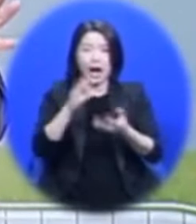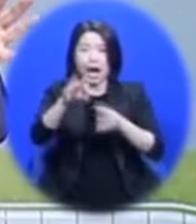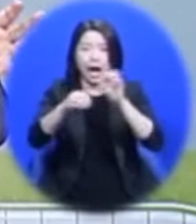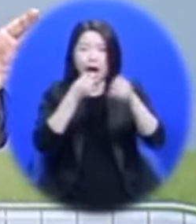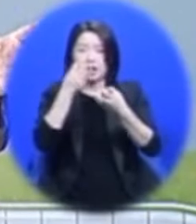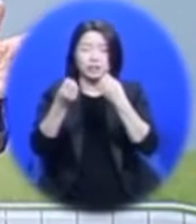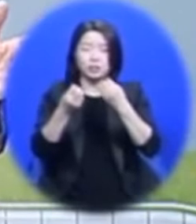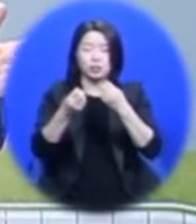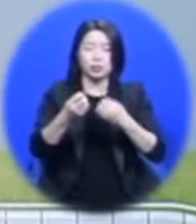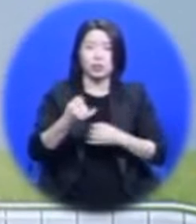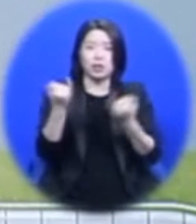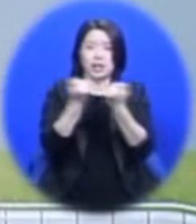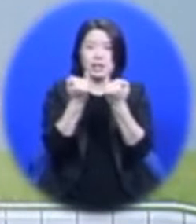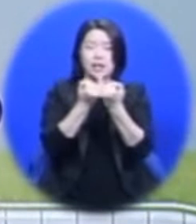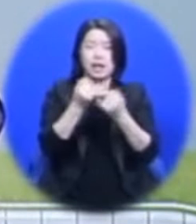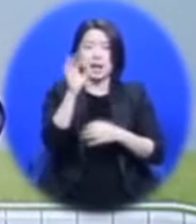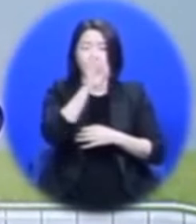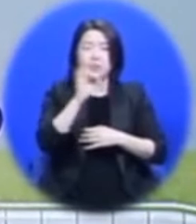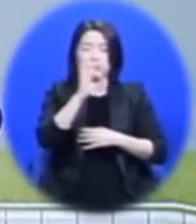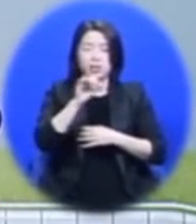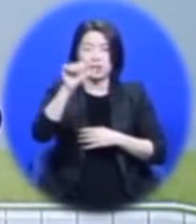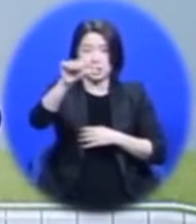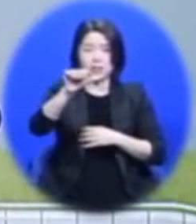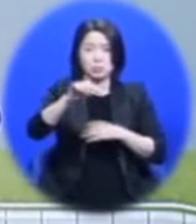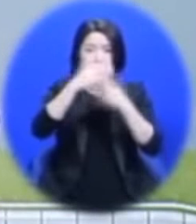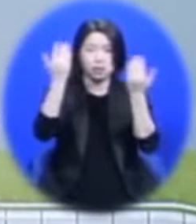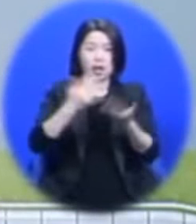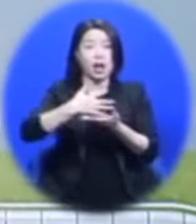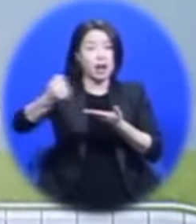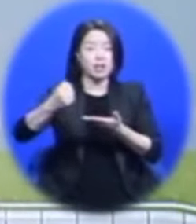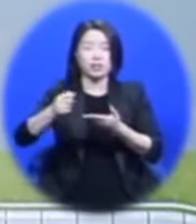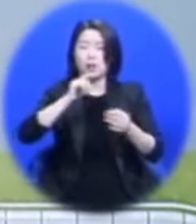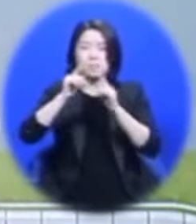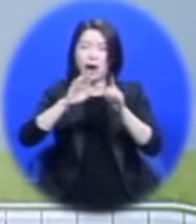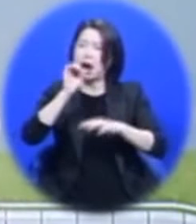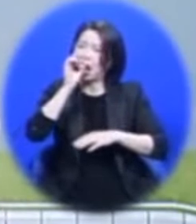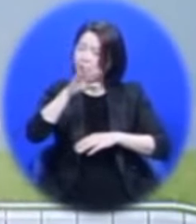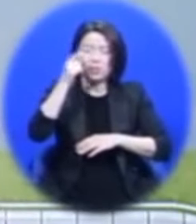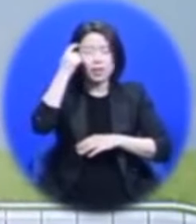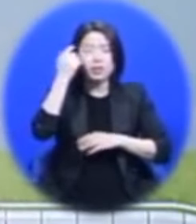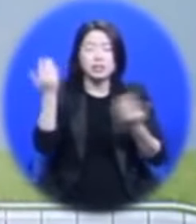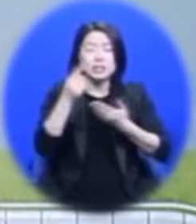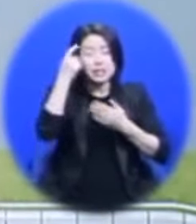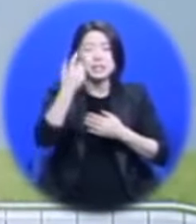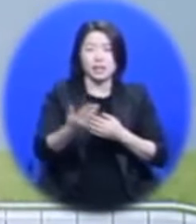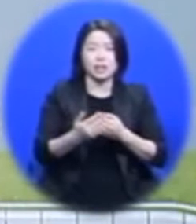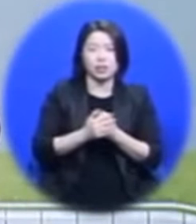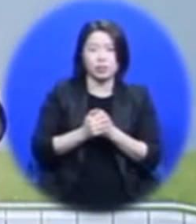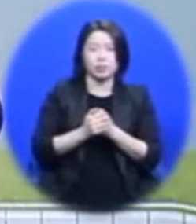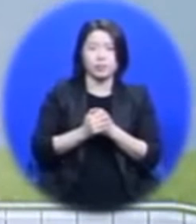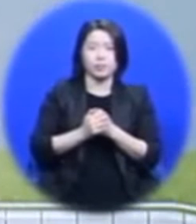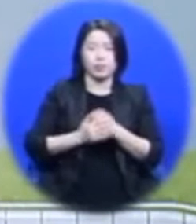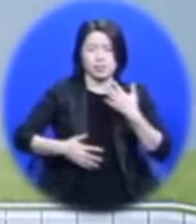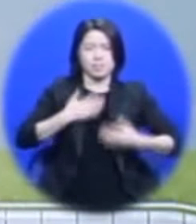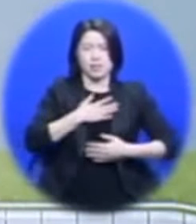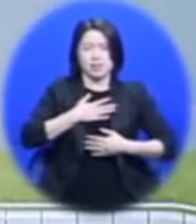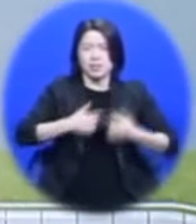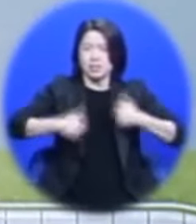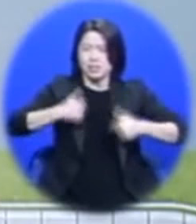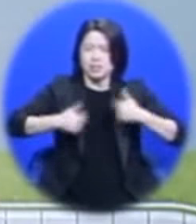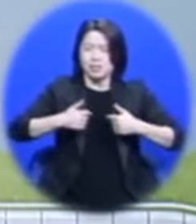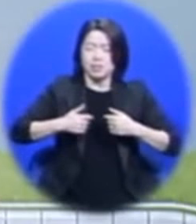이 암퇴지 다섯 마리를 다 뺏어가겠다는 건 이건 말이 안 되는 일이잖아요. 흥분해서